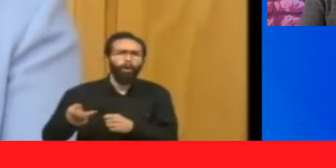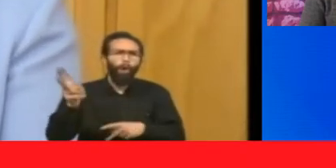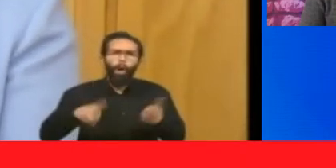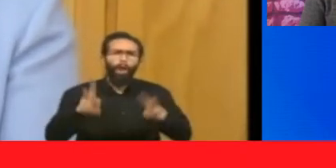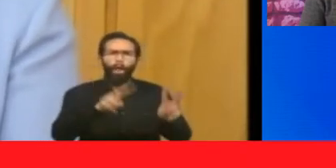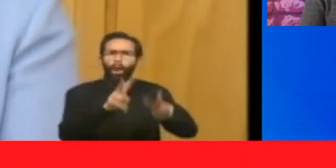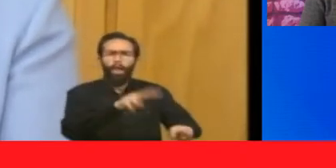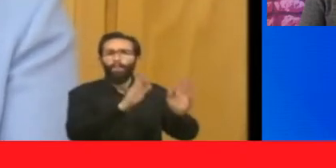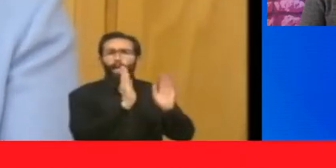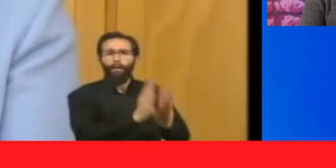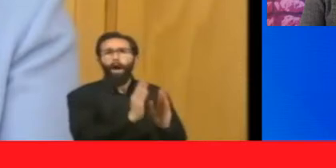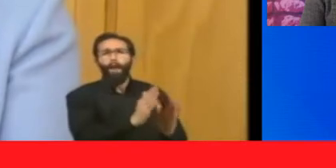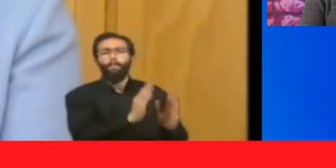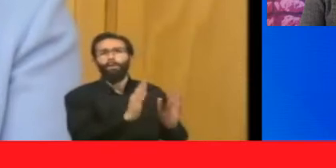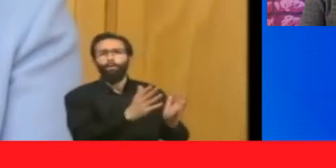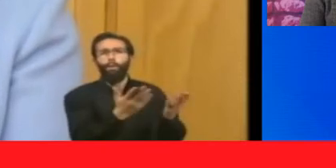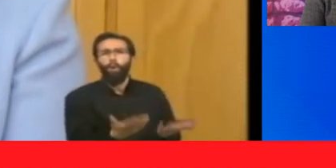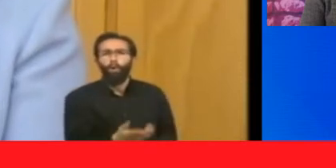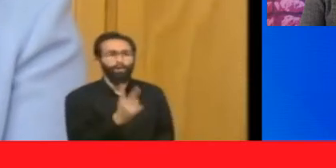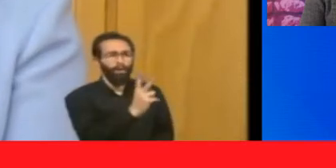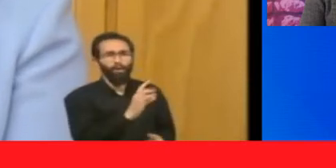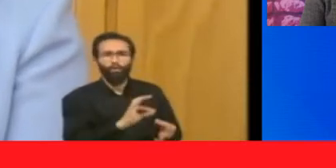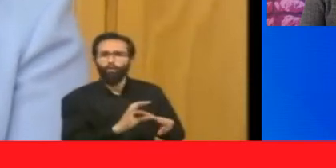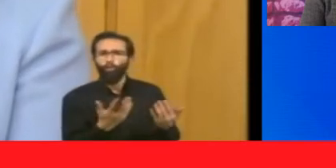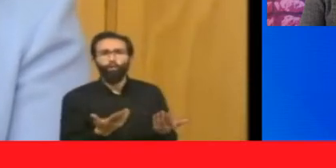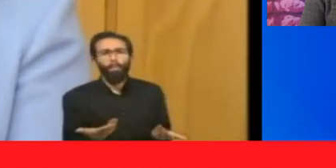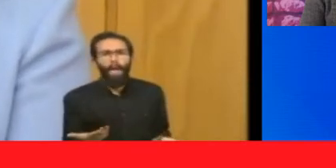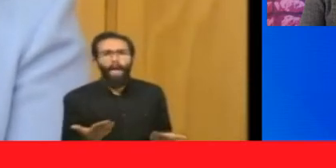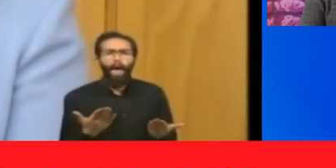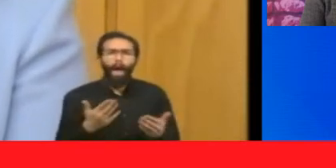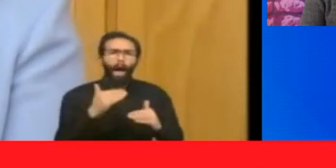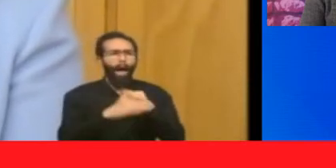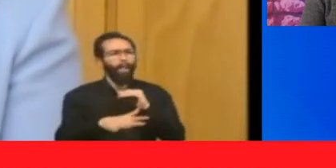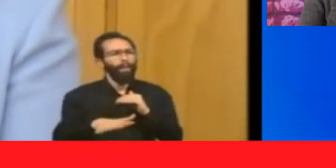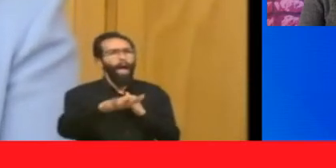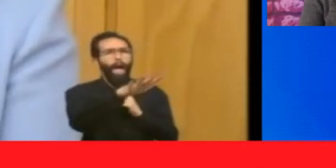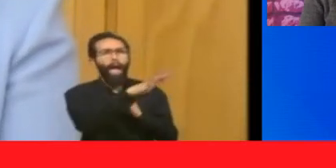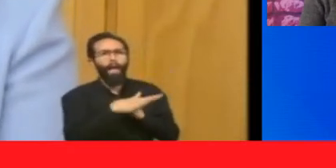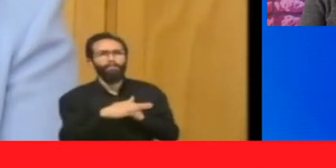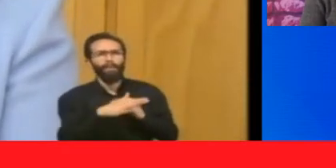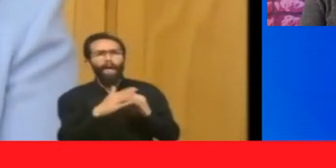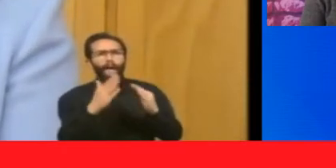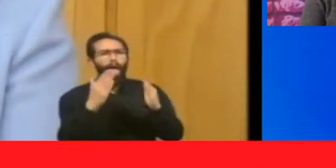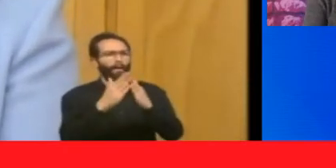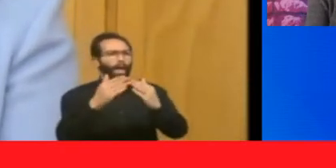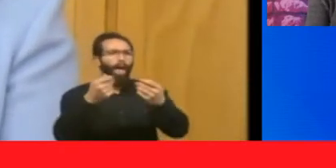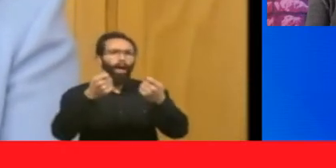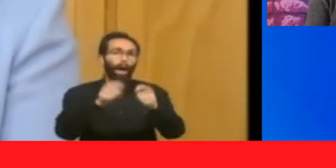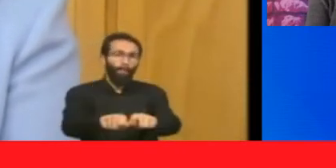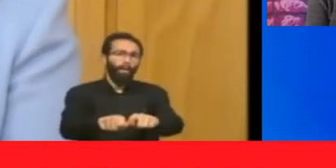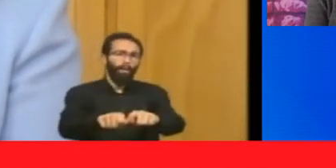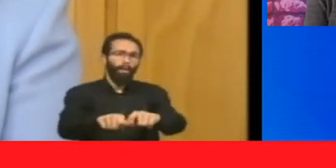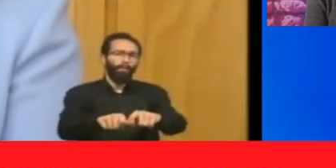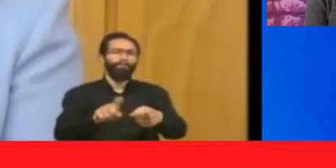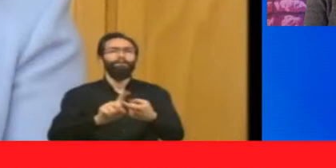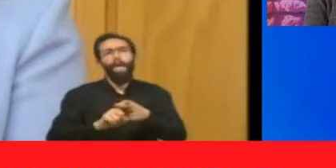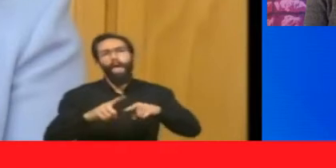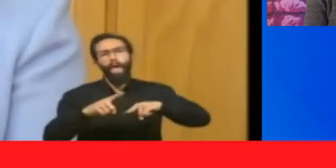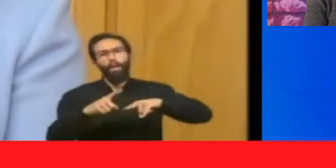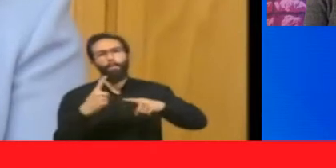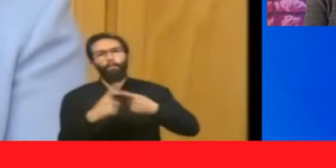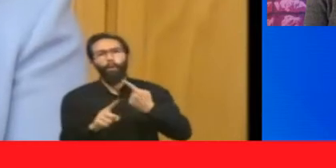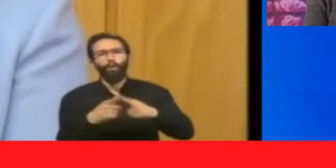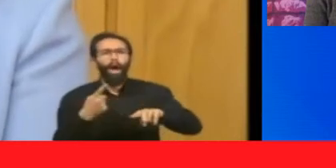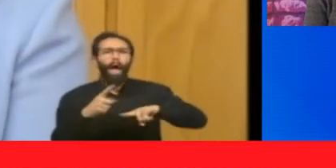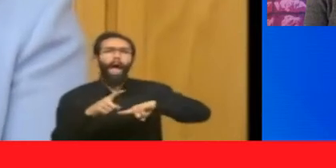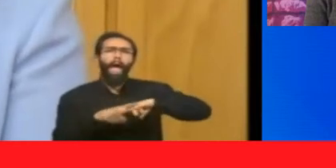etmektedir. Buldukları çözüm halkı eve, siyaseti HDP'ye kapatmak olmuştur değerli arkadaşlar.